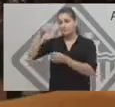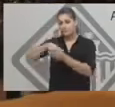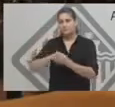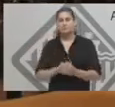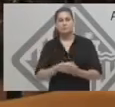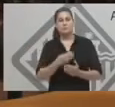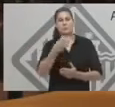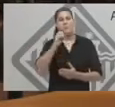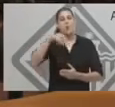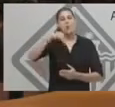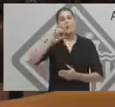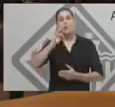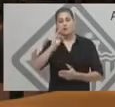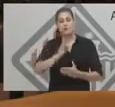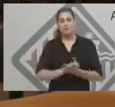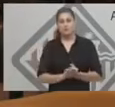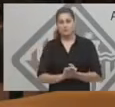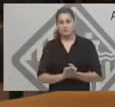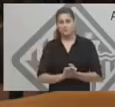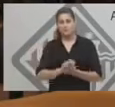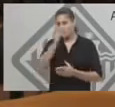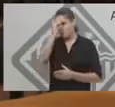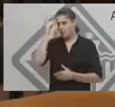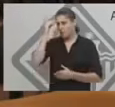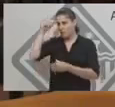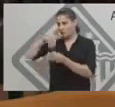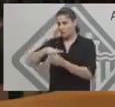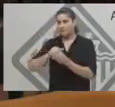Bonet Díaz José Javier. Margalida Durán.